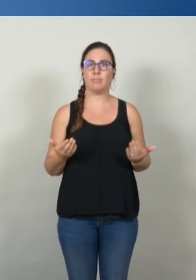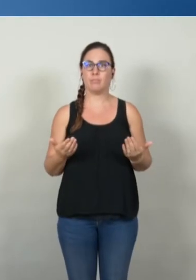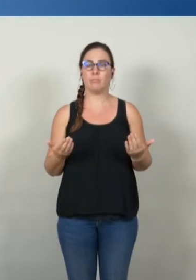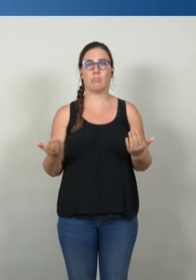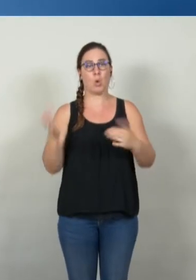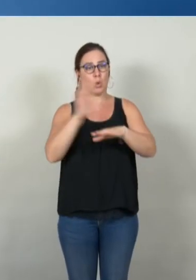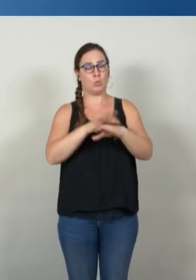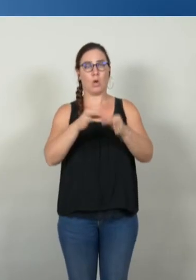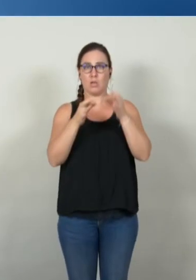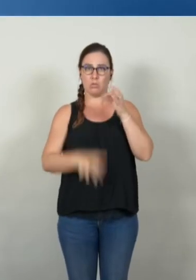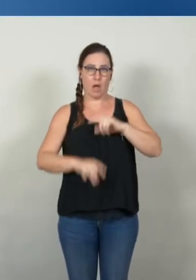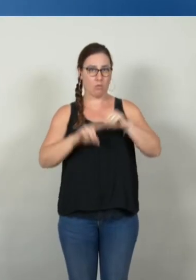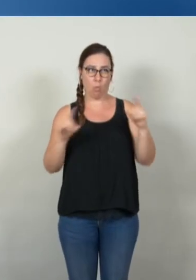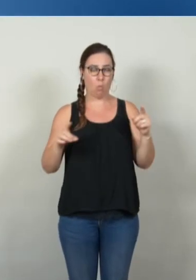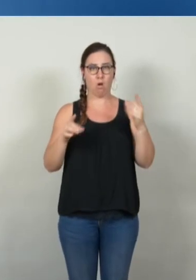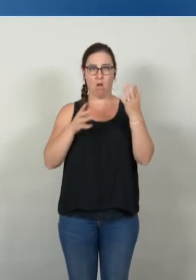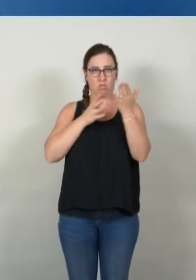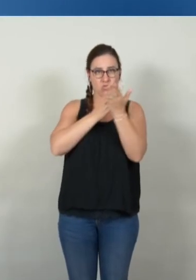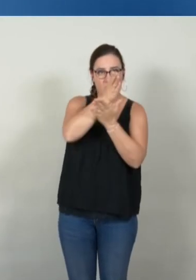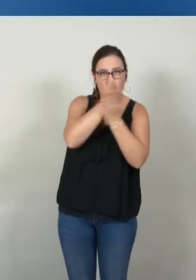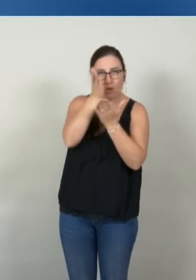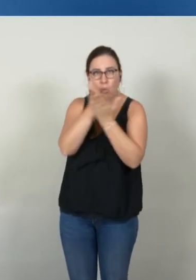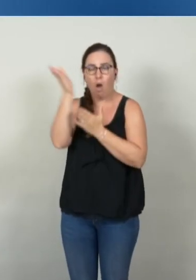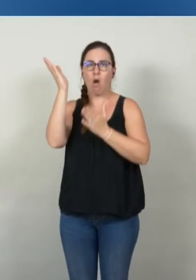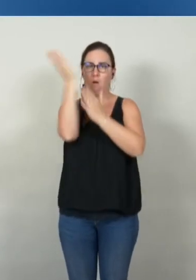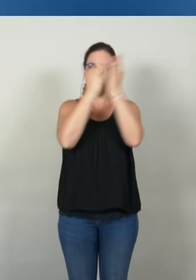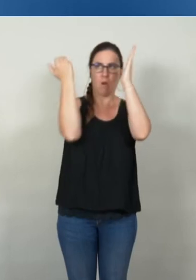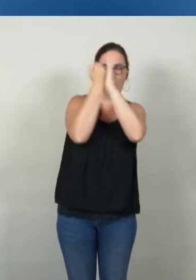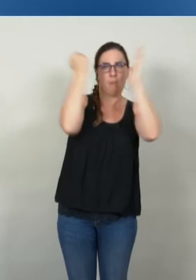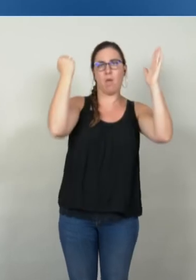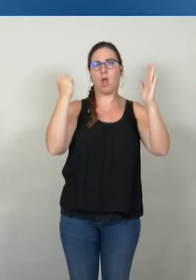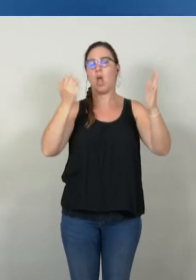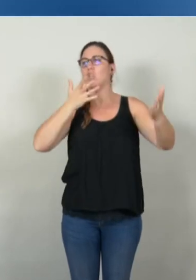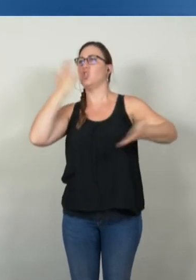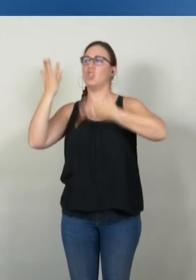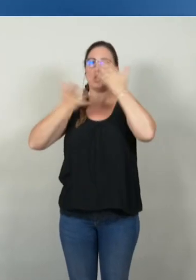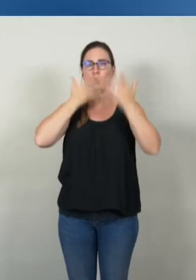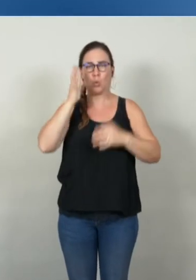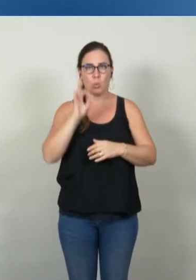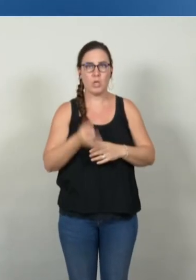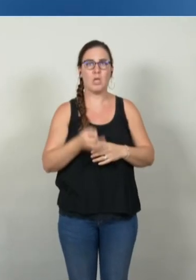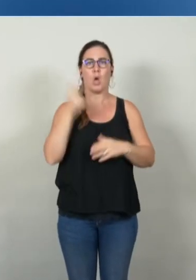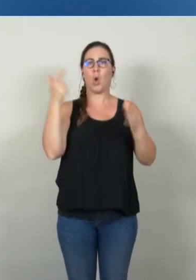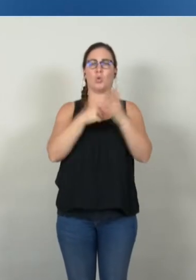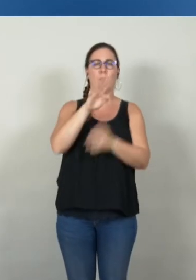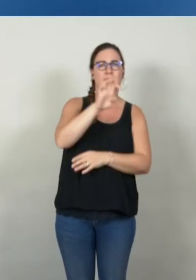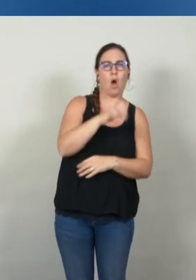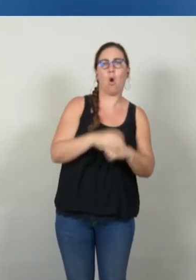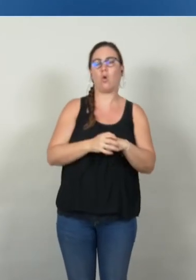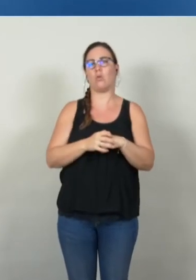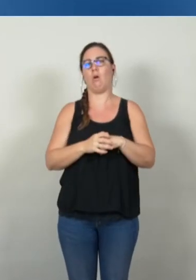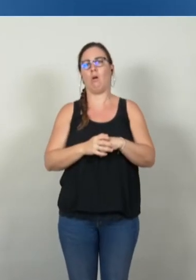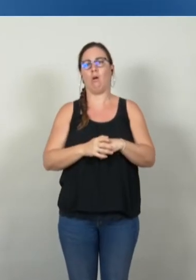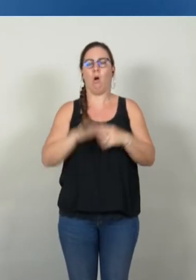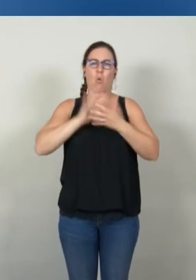on a des trajectoires on a des labels on a des discours des 2040 des usines à gaz